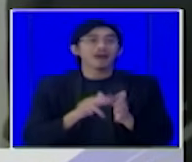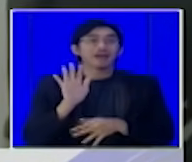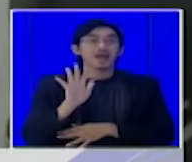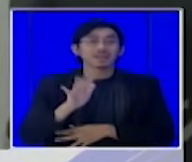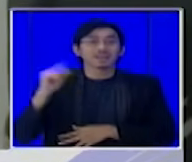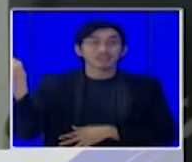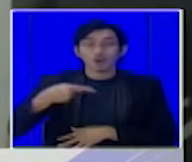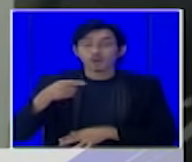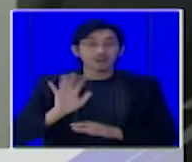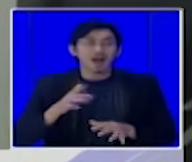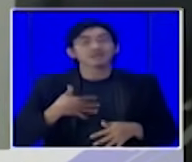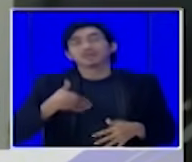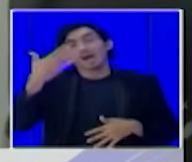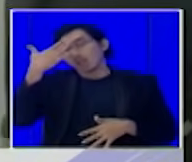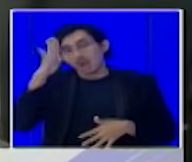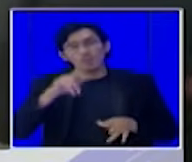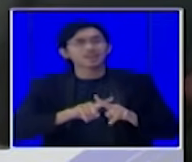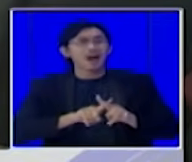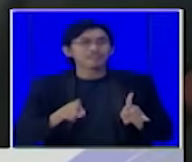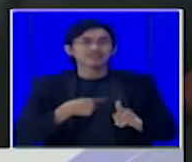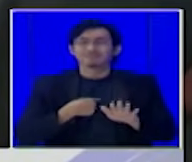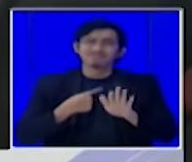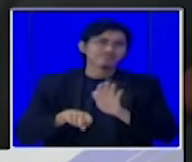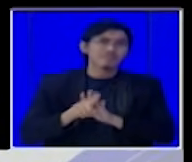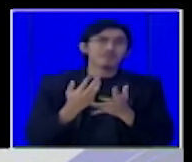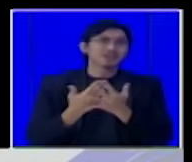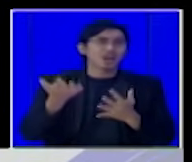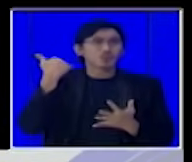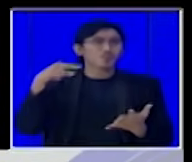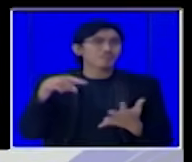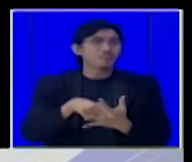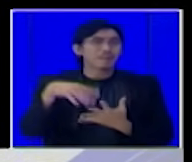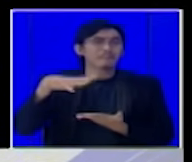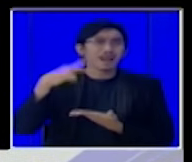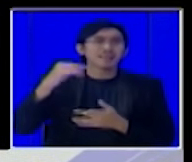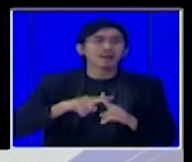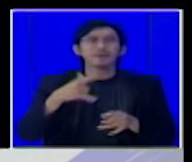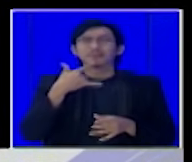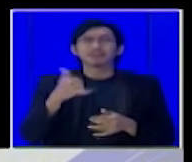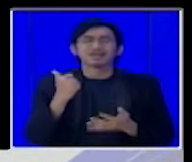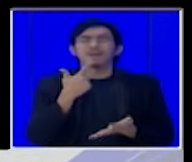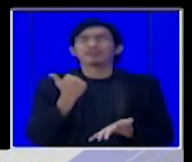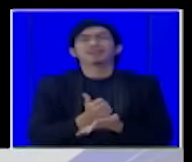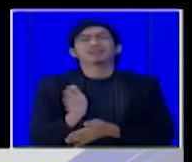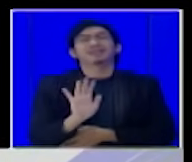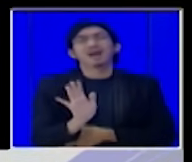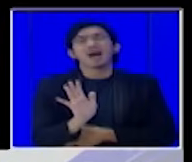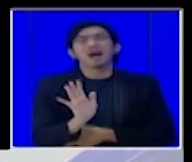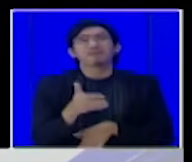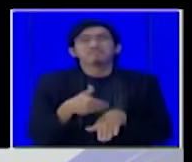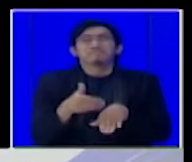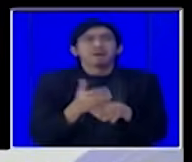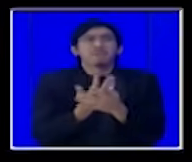seorang wakil rakyat yang dipilih malah membuat candaan yang seharusnya tidak perlu, bahkan dianggap melecehkan warga yang telah memilihnya.